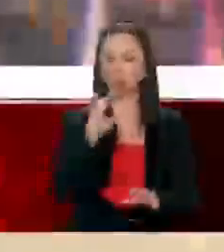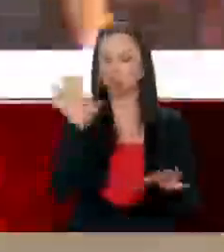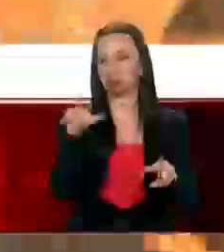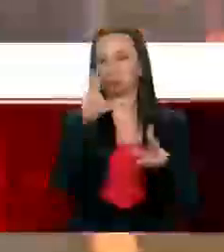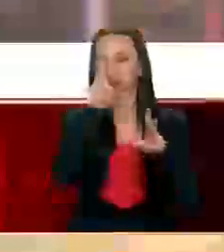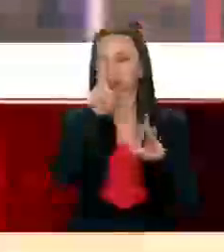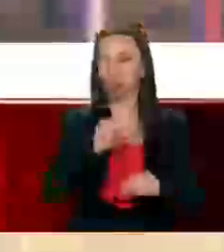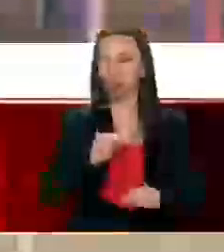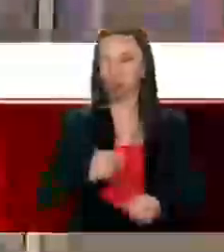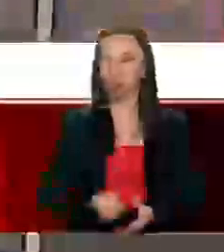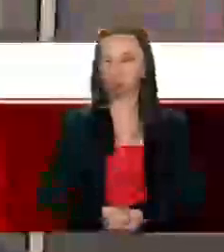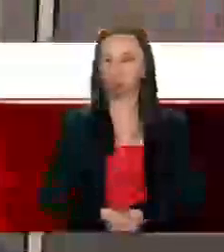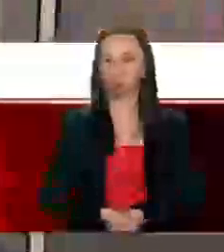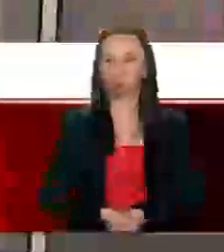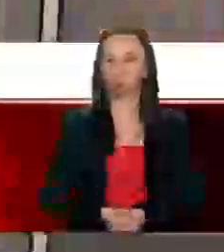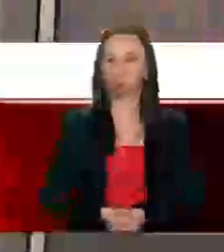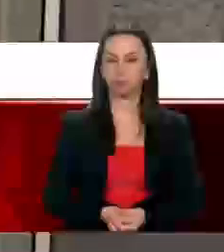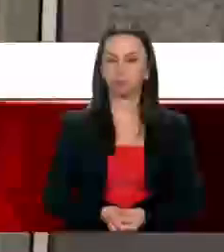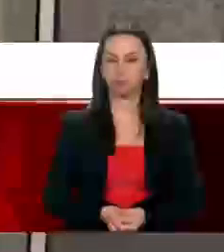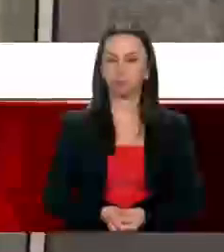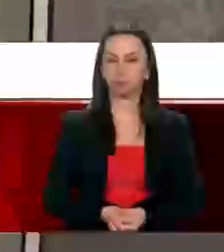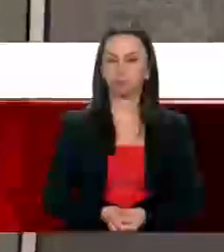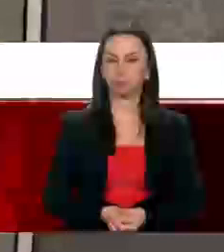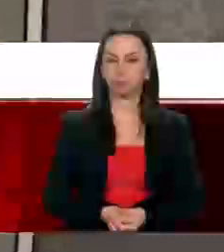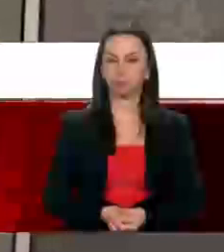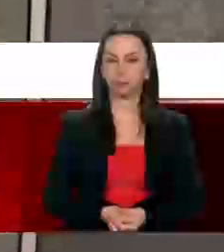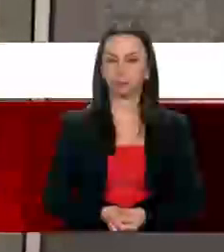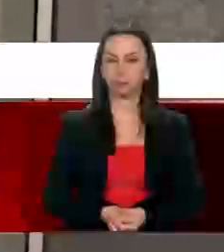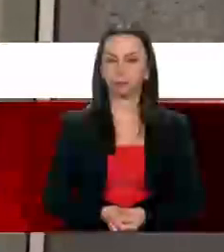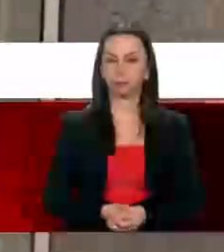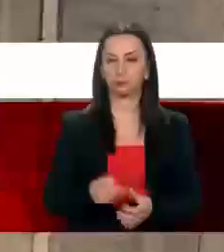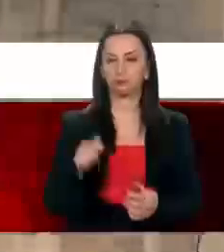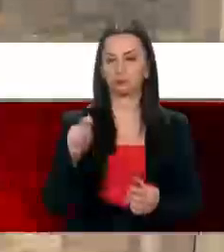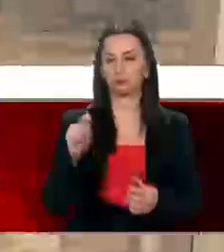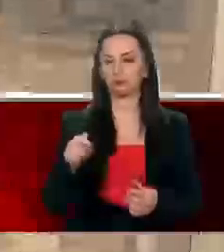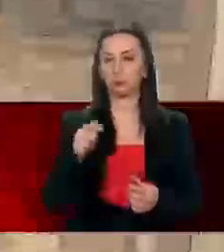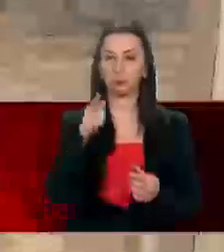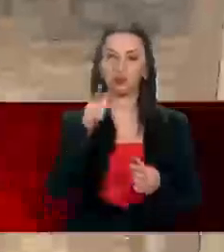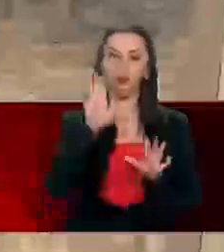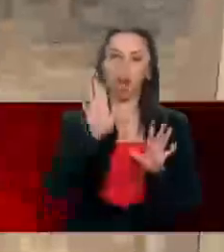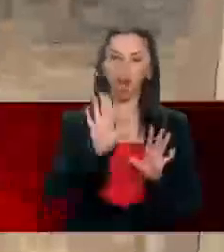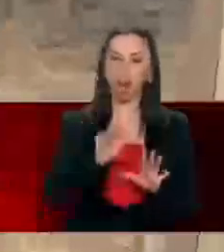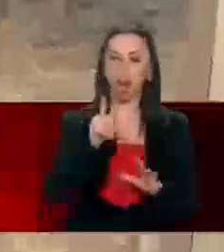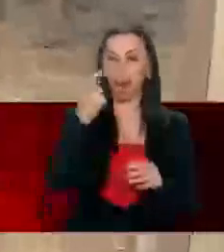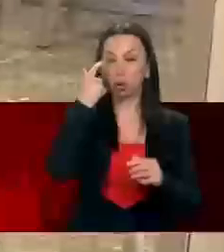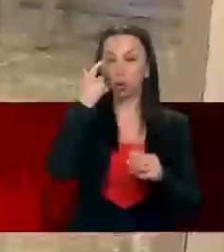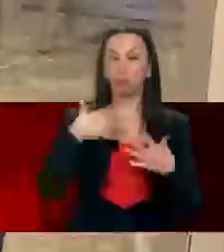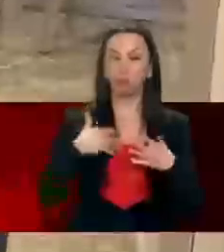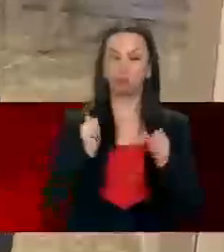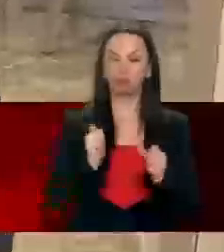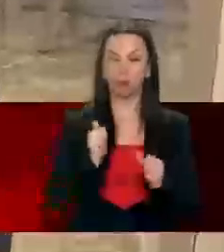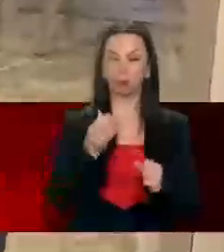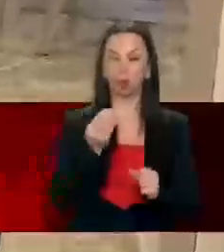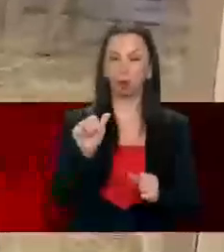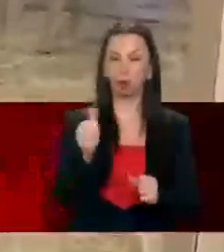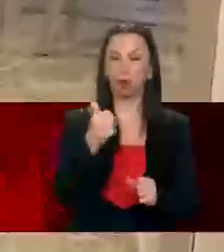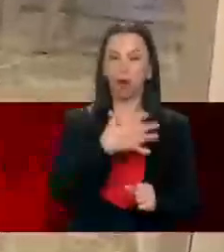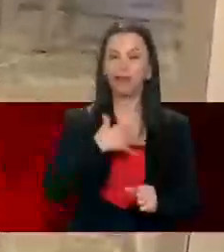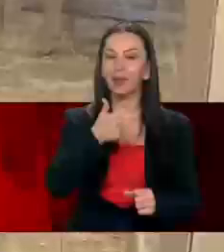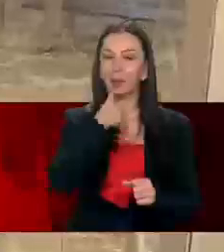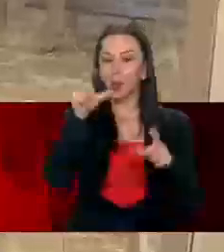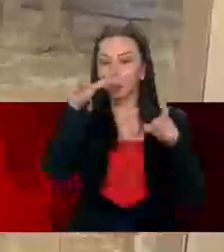cezbediyor. Görseli çok önemli çocuklar için. Şimdi böyle cicili bicili gözlükler var. Ama işin içine göz sağlığı girince anne babalar